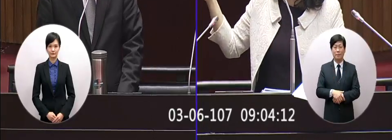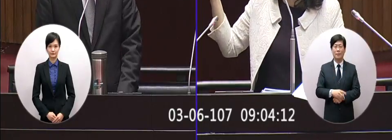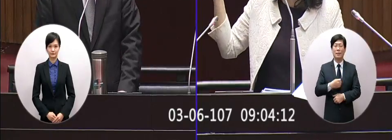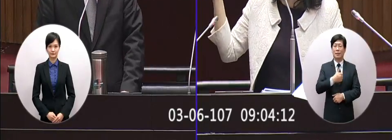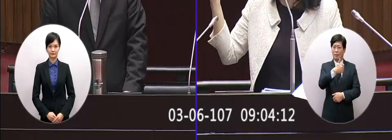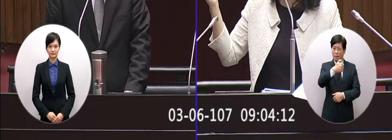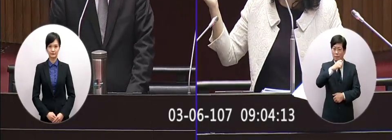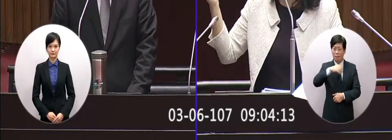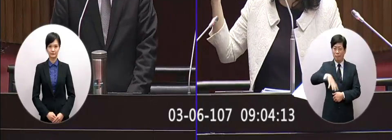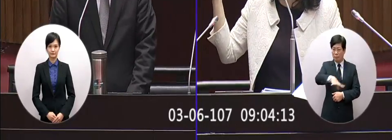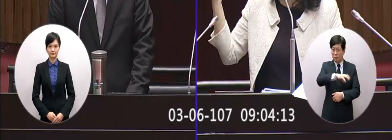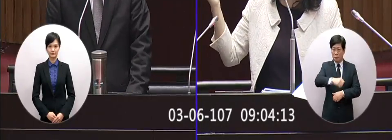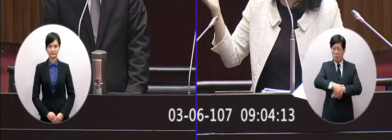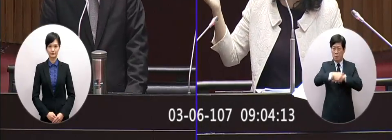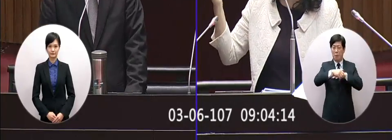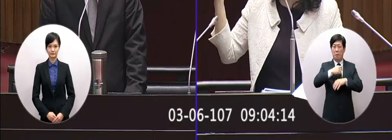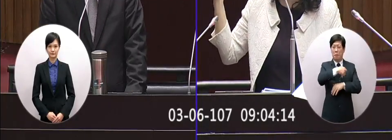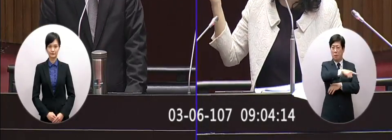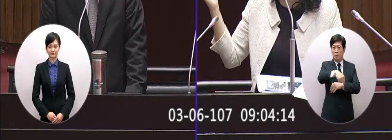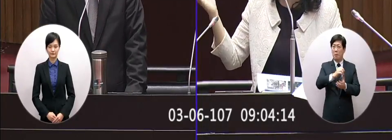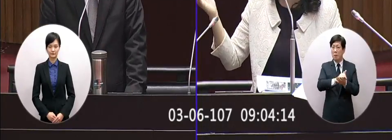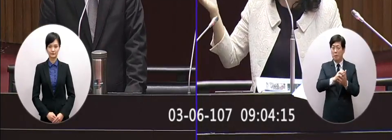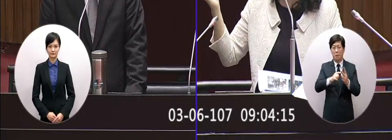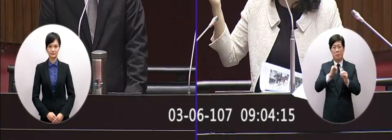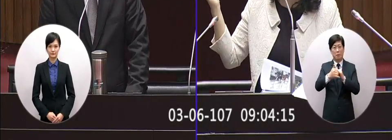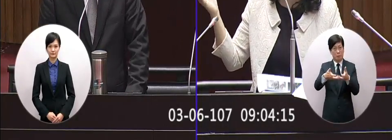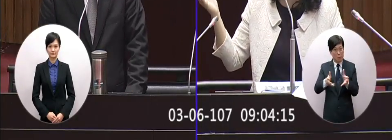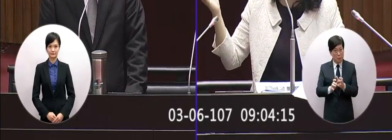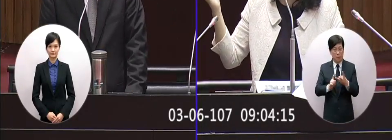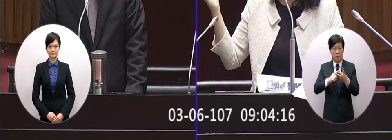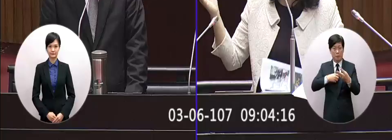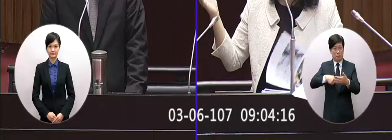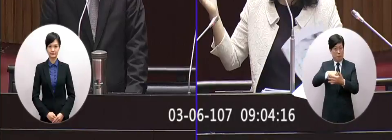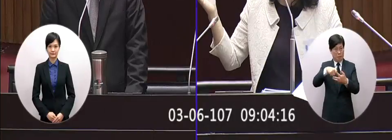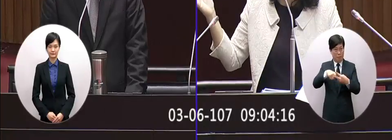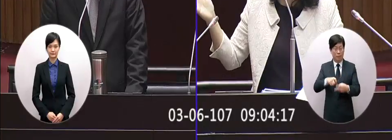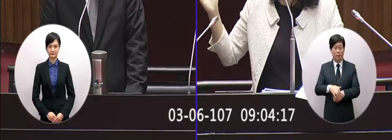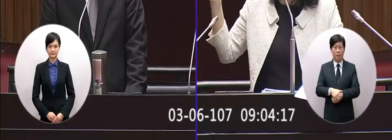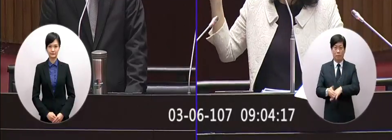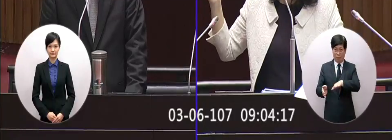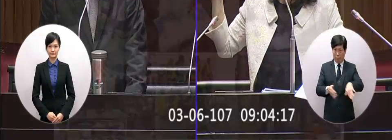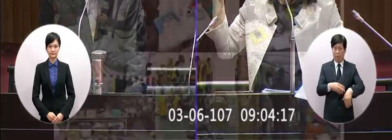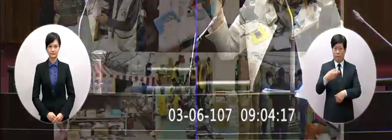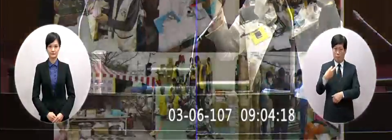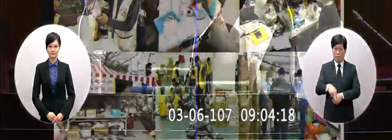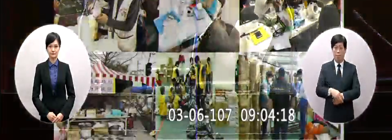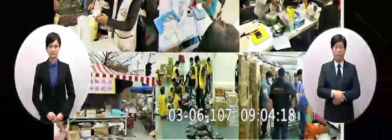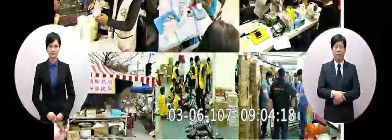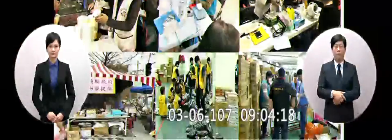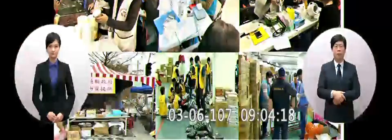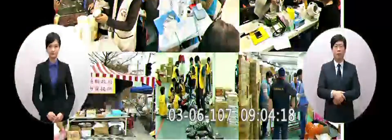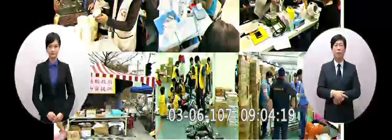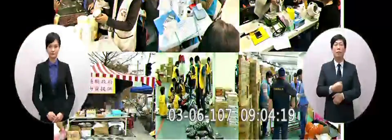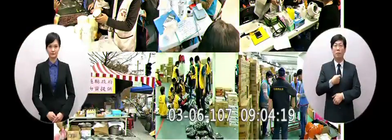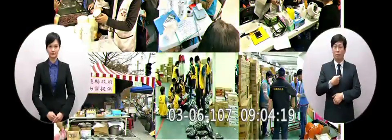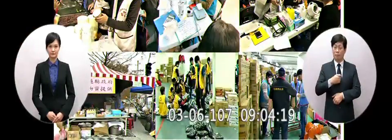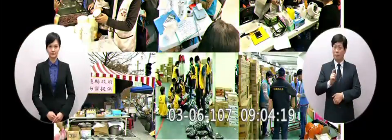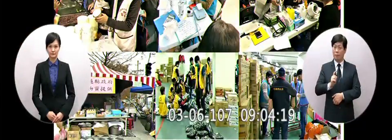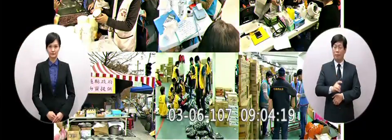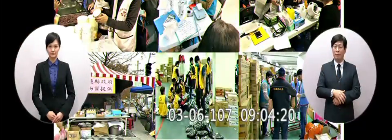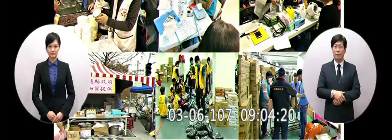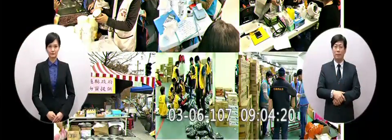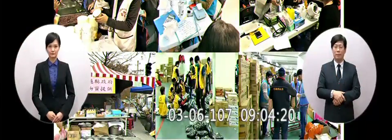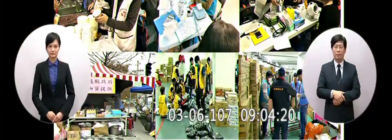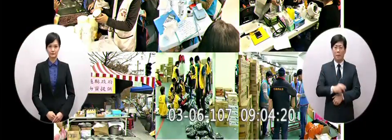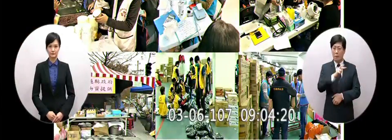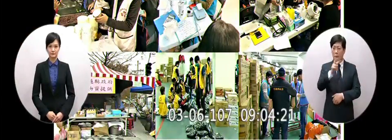感谢我们所有的救难人员或者所有的社团或者所有的志工在这里，以及我们现在要做的就是看到